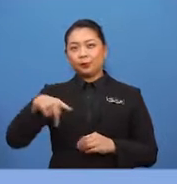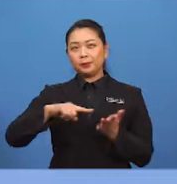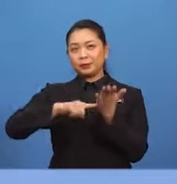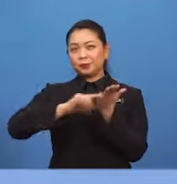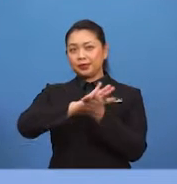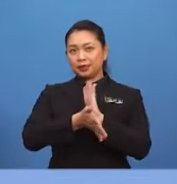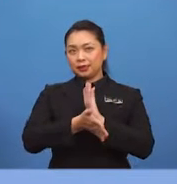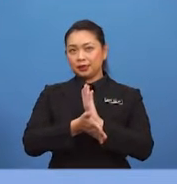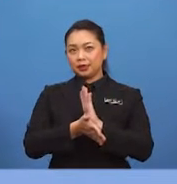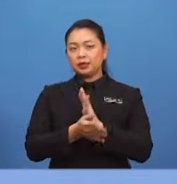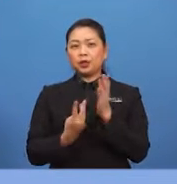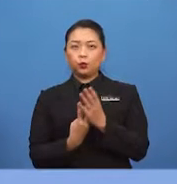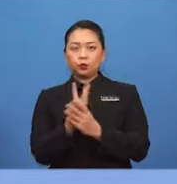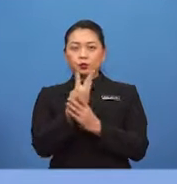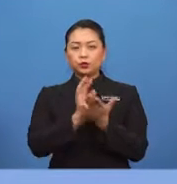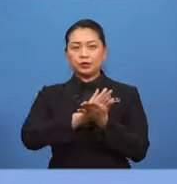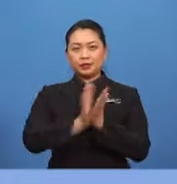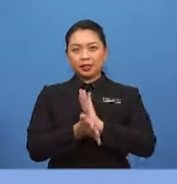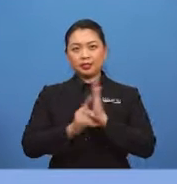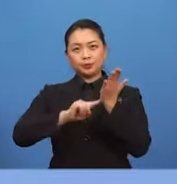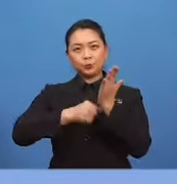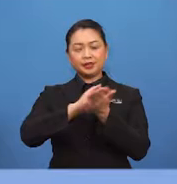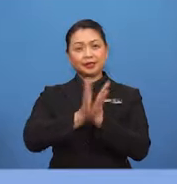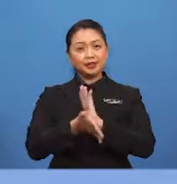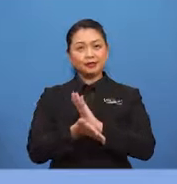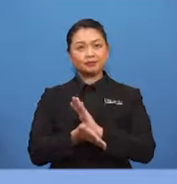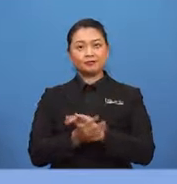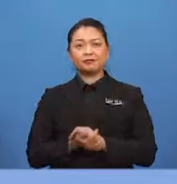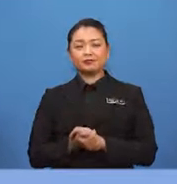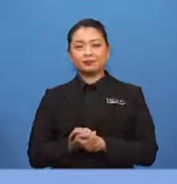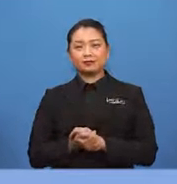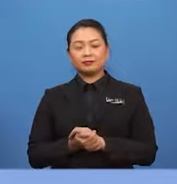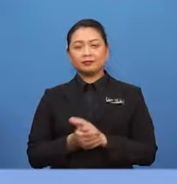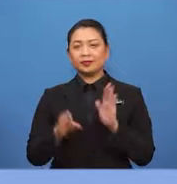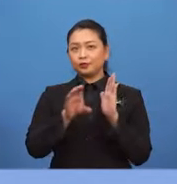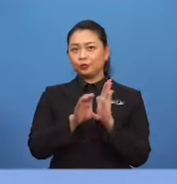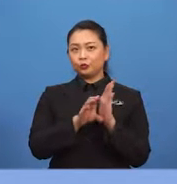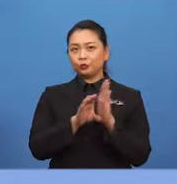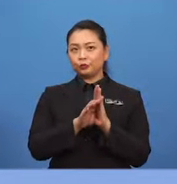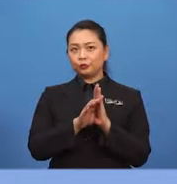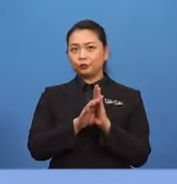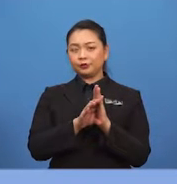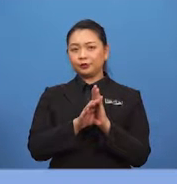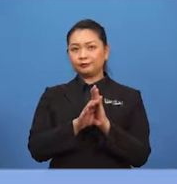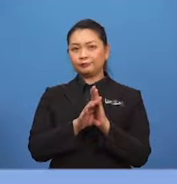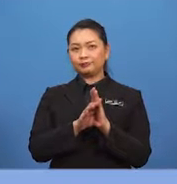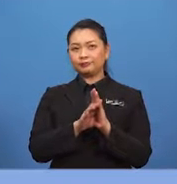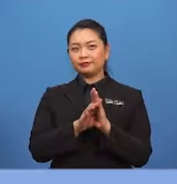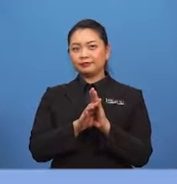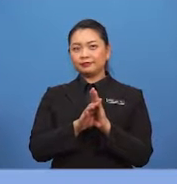ialah polimer yang wujud secara semula jadi. Antara contoh polimer semula jadi